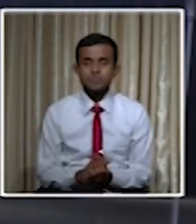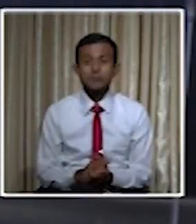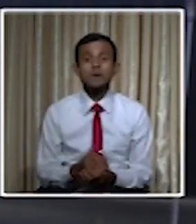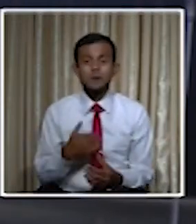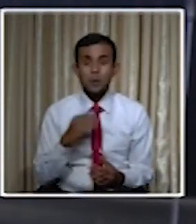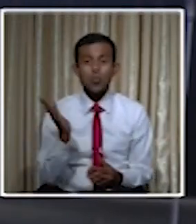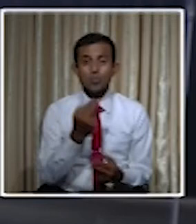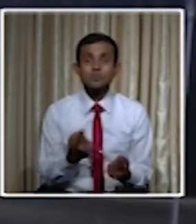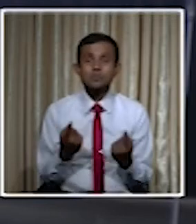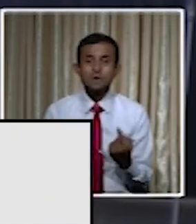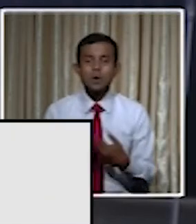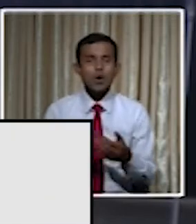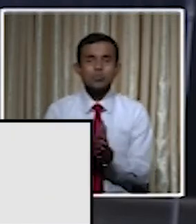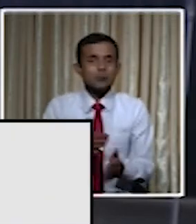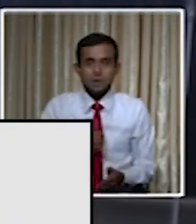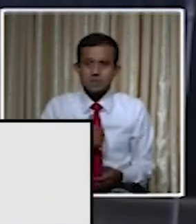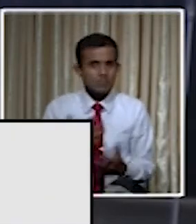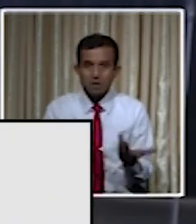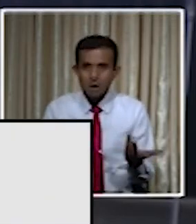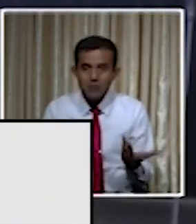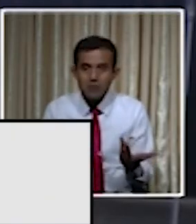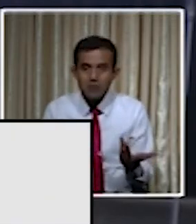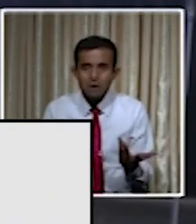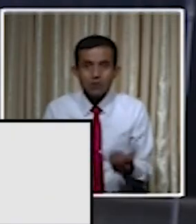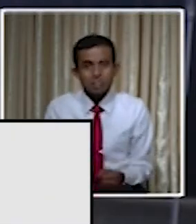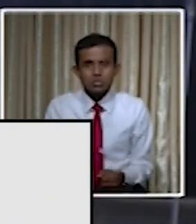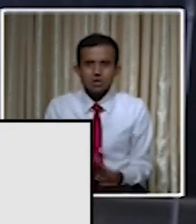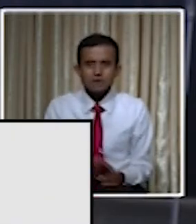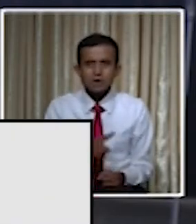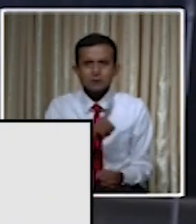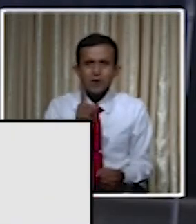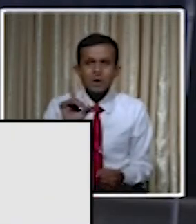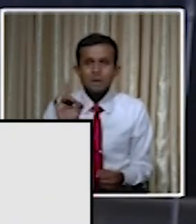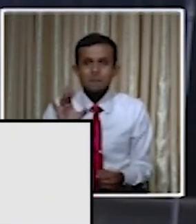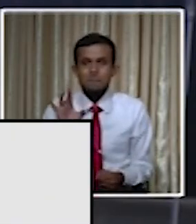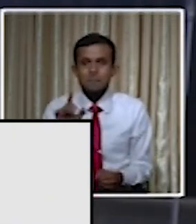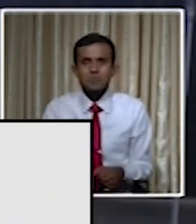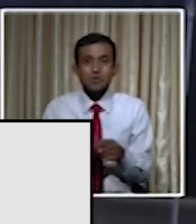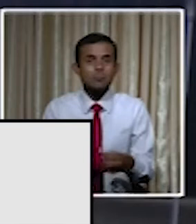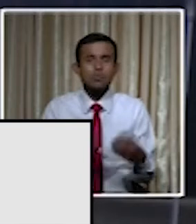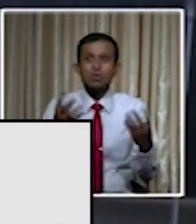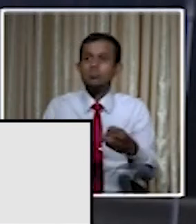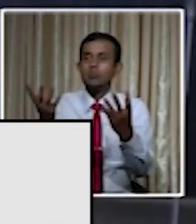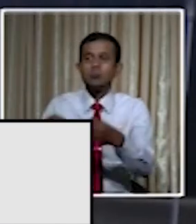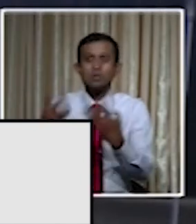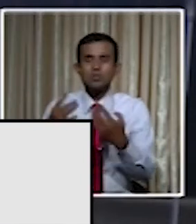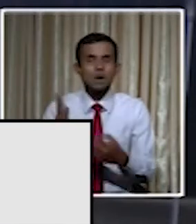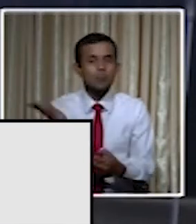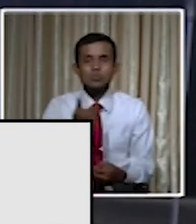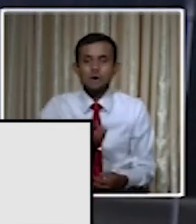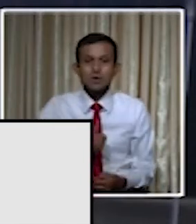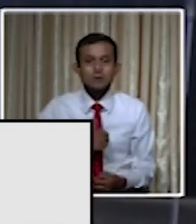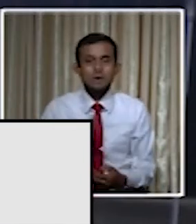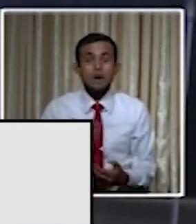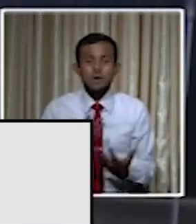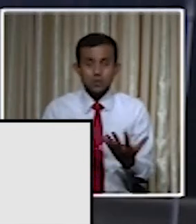कागे आवश्यकता अभी कौरवत् कमति दवसघट दहाय पहालव मेवन पिपरी मेतिवेन अभी कमति ने अपटत्